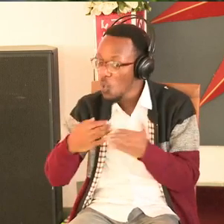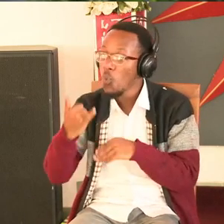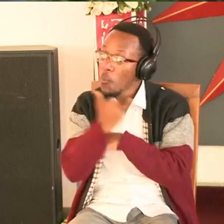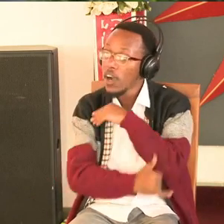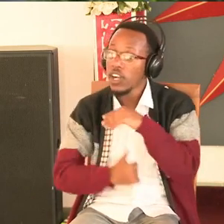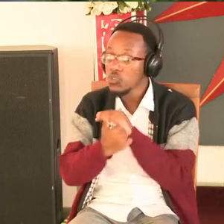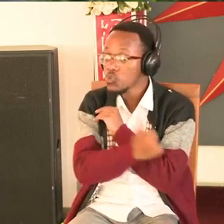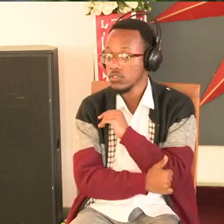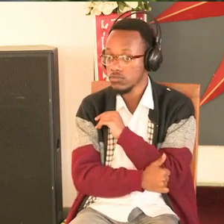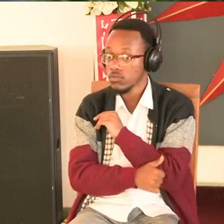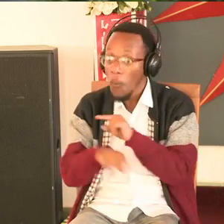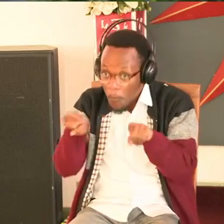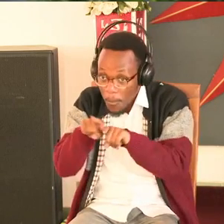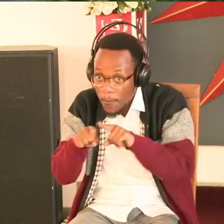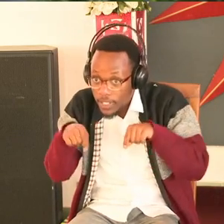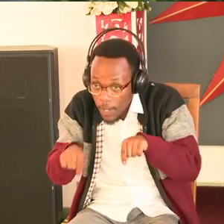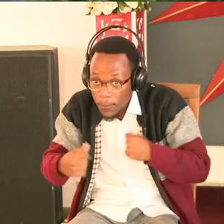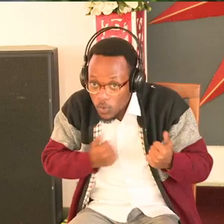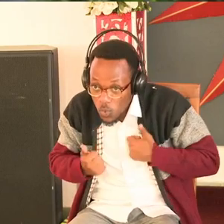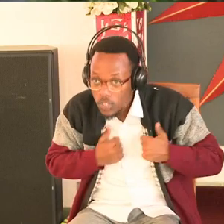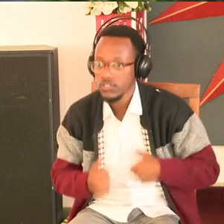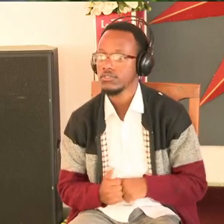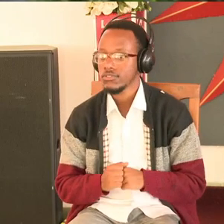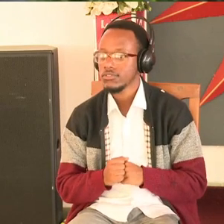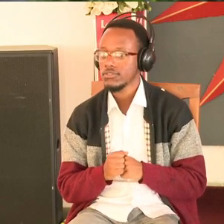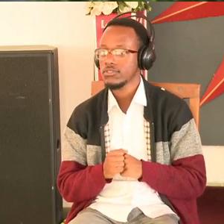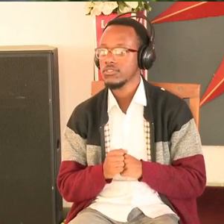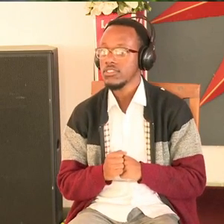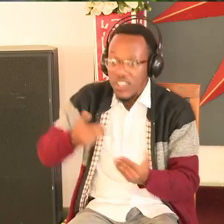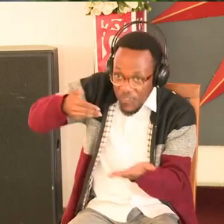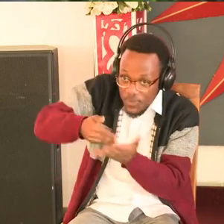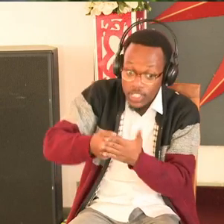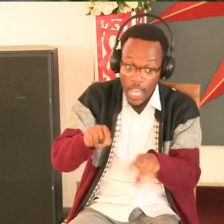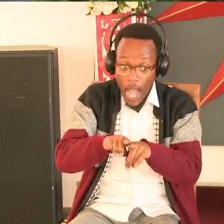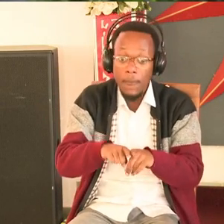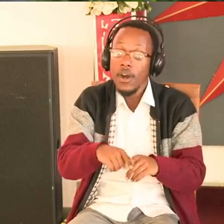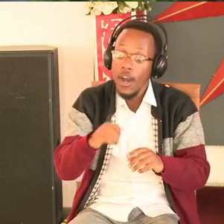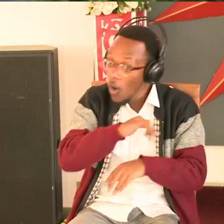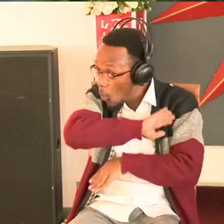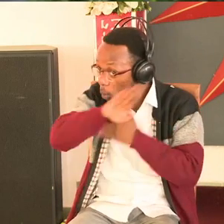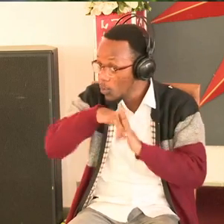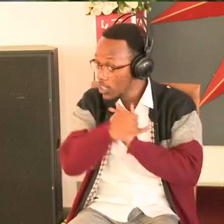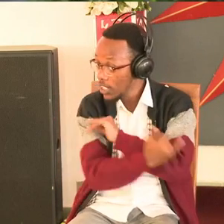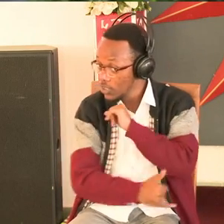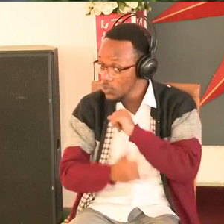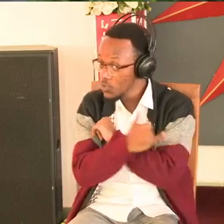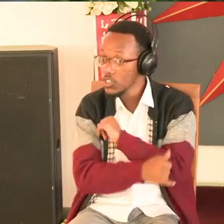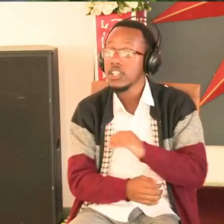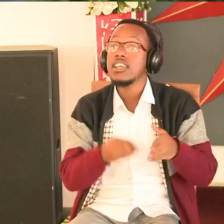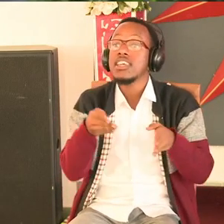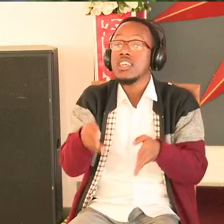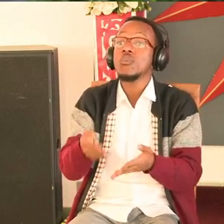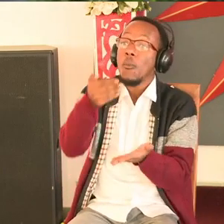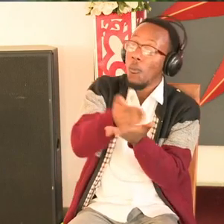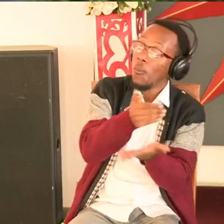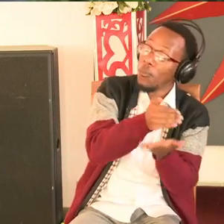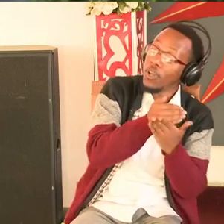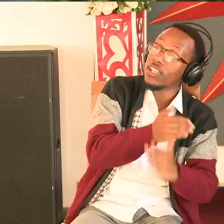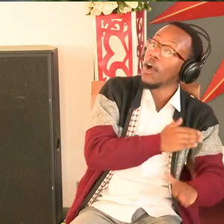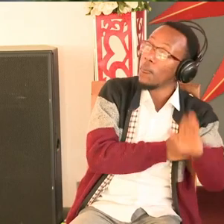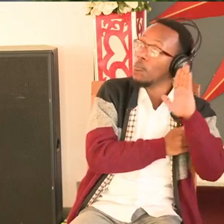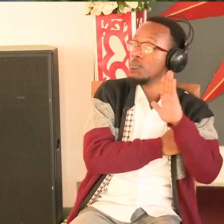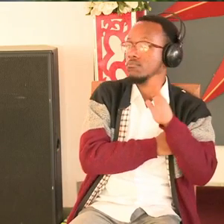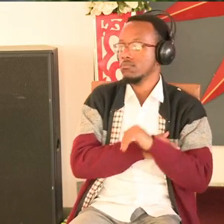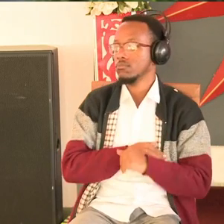ahubwo kakagera no ku mahanga. Amahanga nayo hano arimo, yari ari mu mugambi w'agakiza